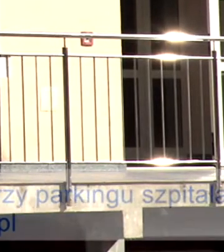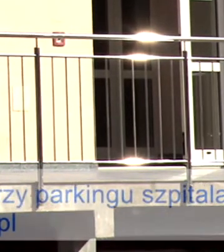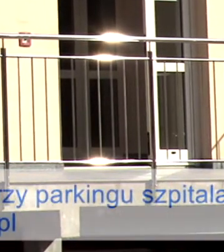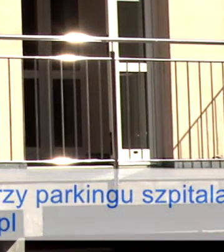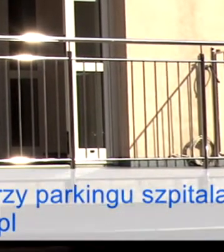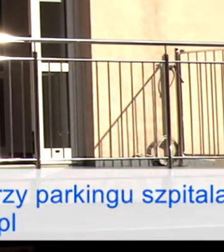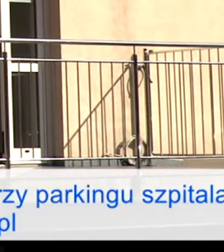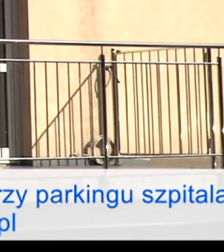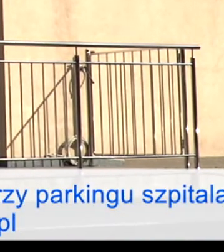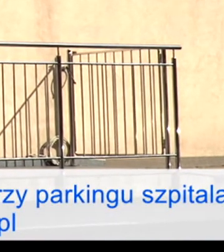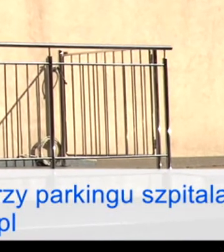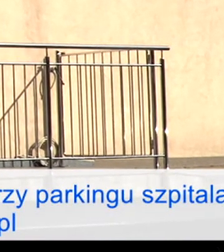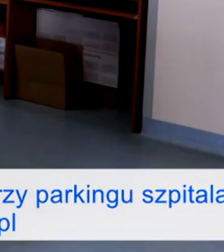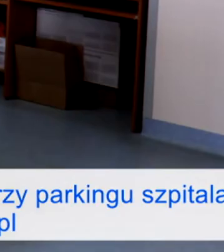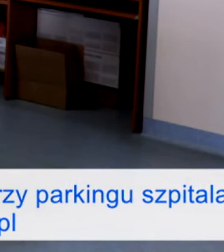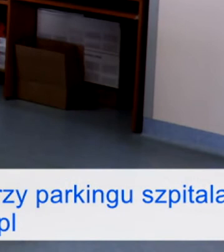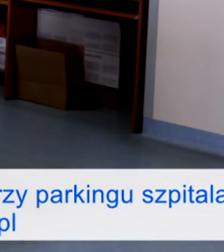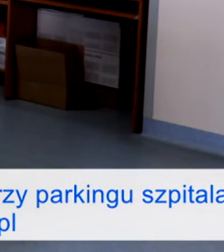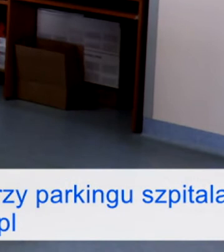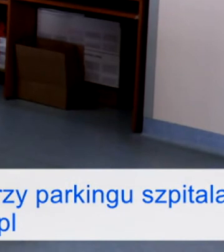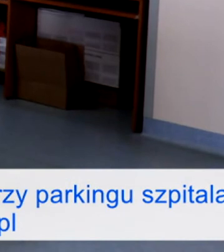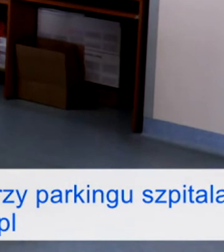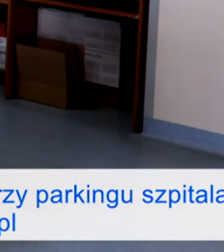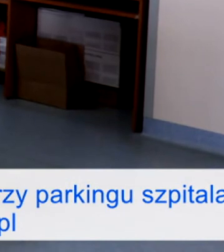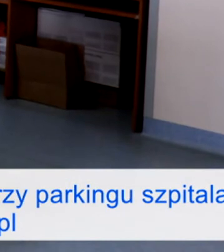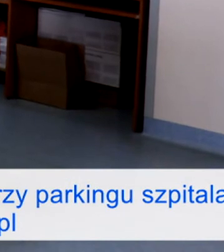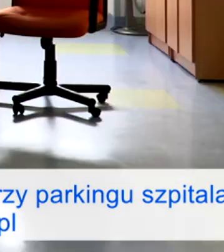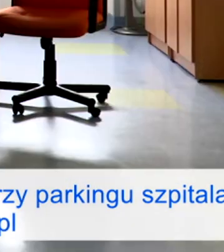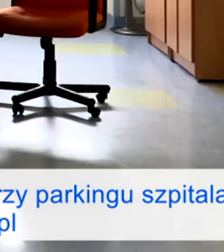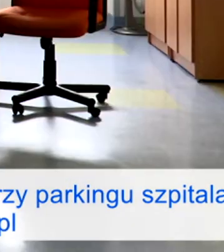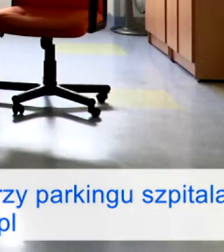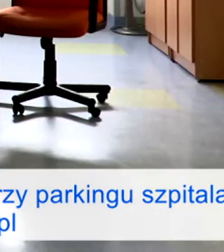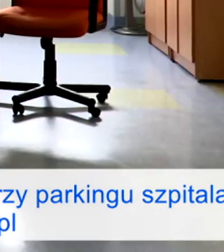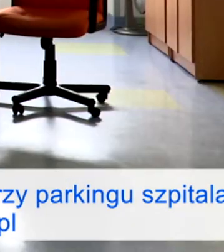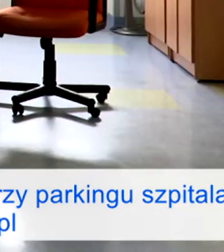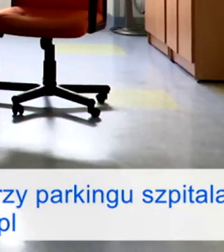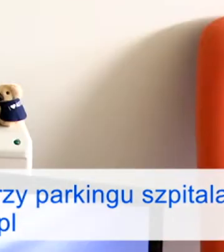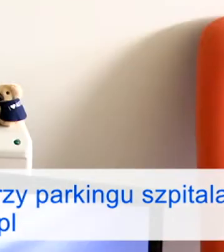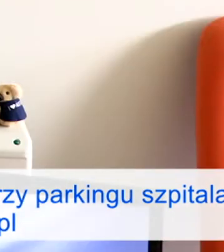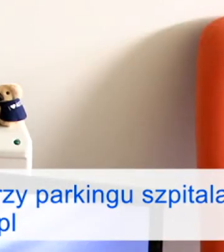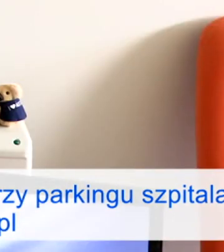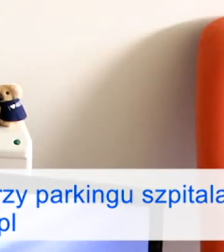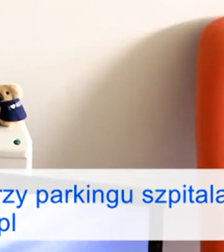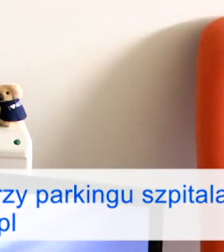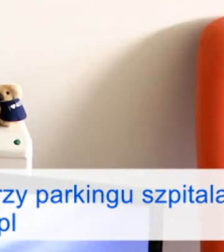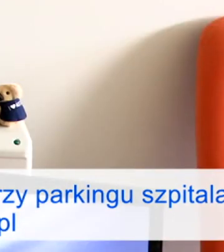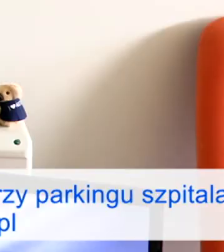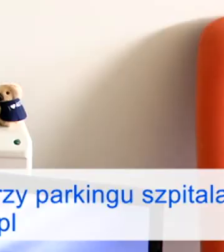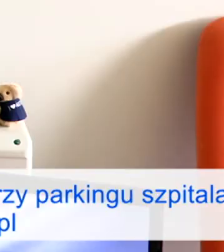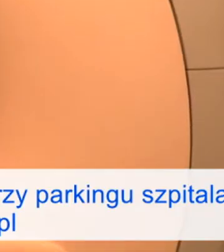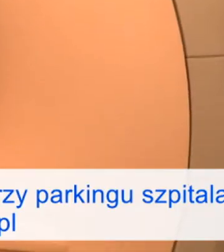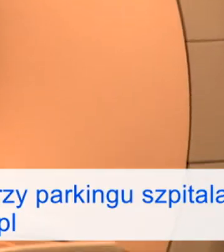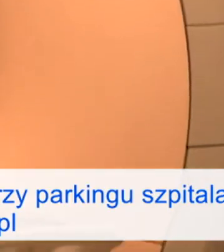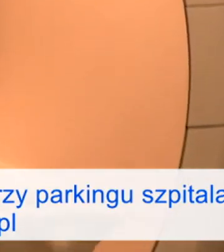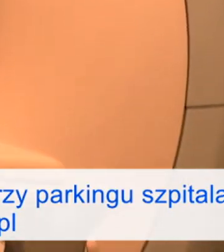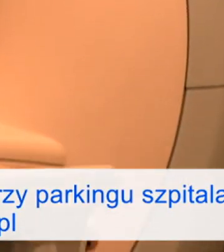W niepublicznym zakładzie opieki zdrowotnej Diagnostyka Kutno wykonujemy badania rezonansem magnetycznym m.in. głowy, jamy brzusznej, kręgosłupa